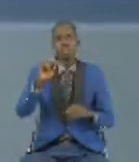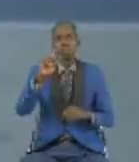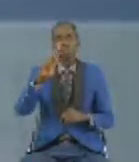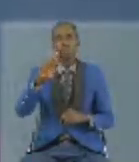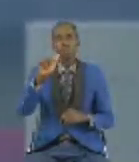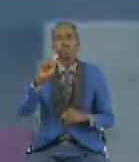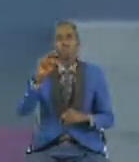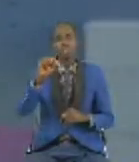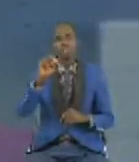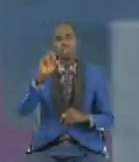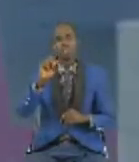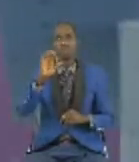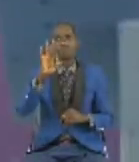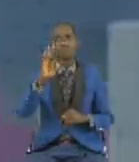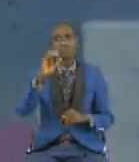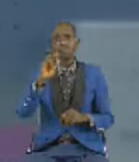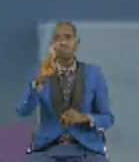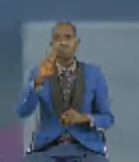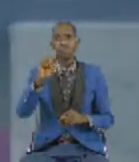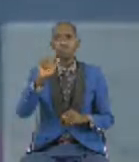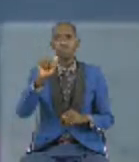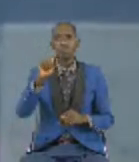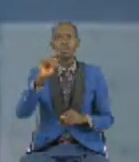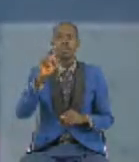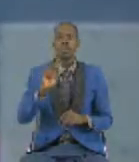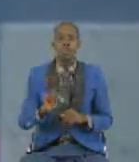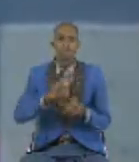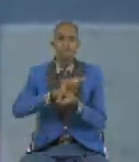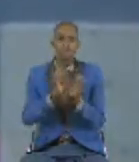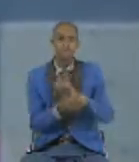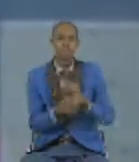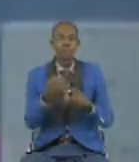étaient transformés de faiblesse en force,